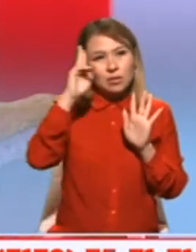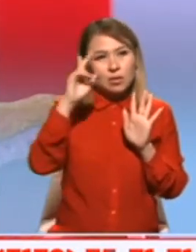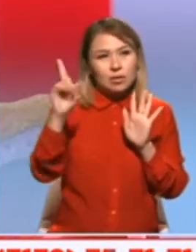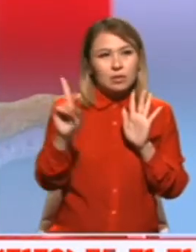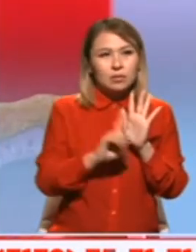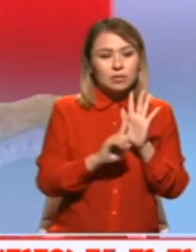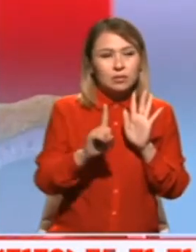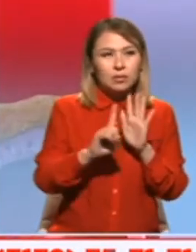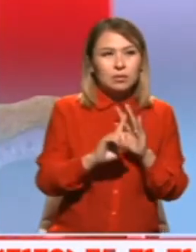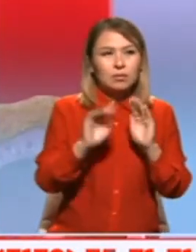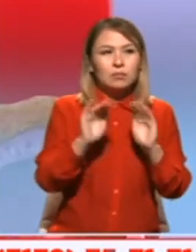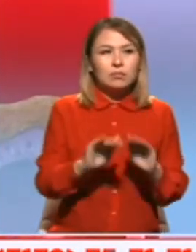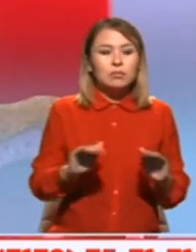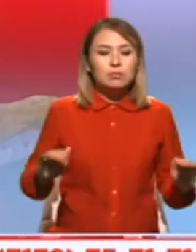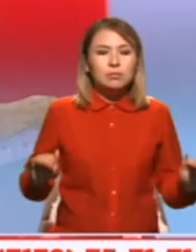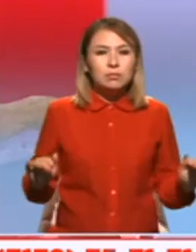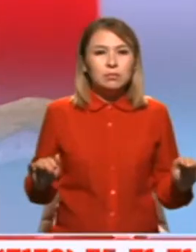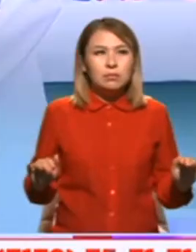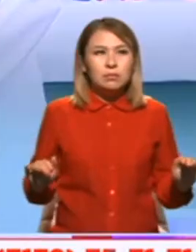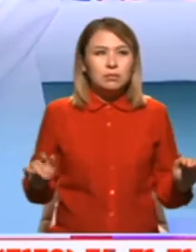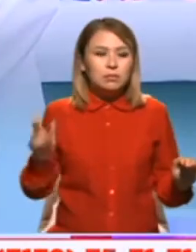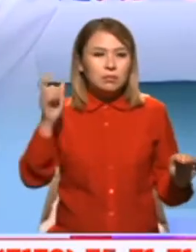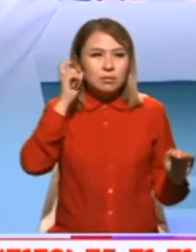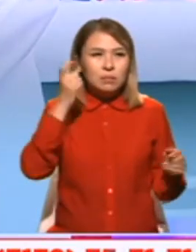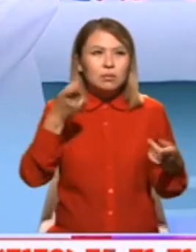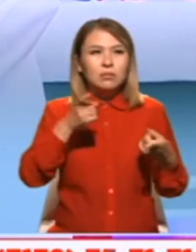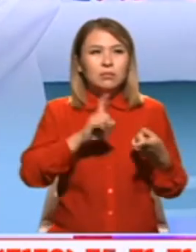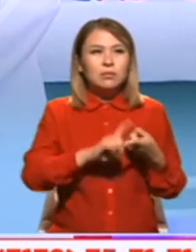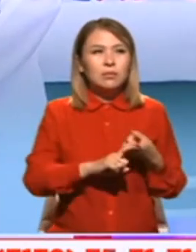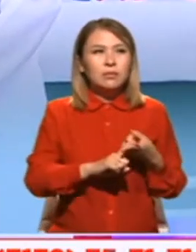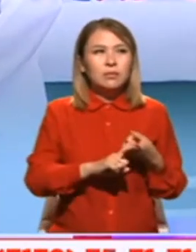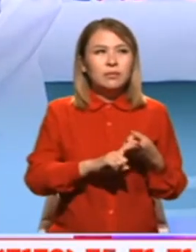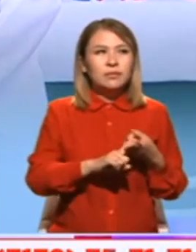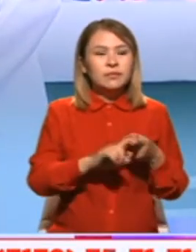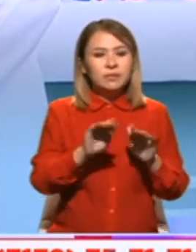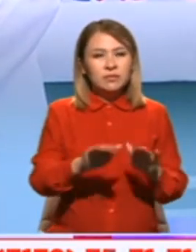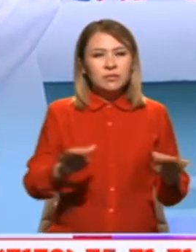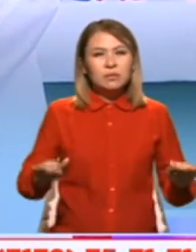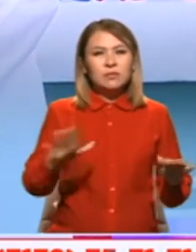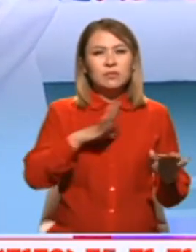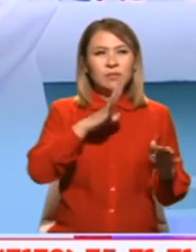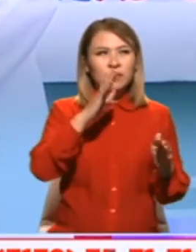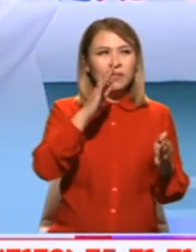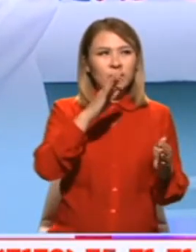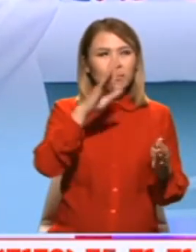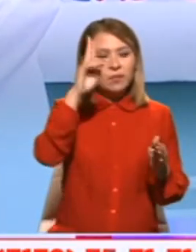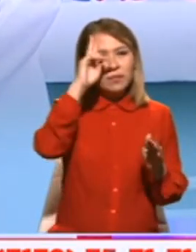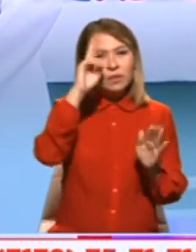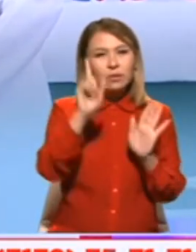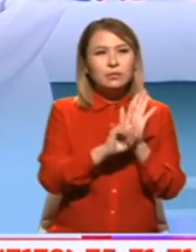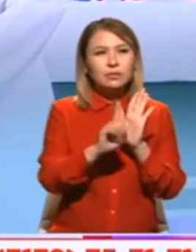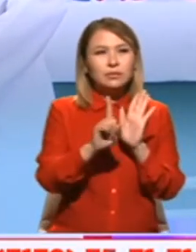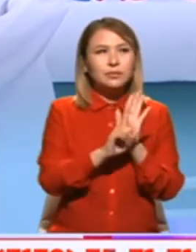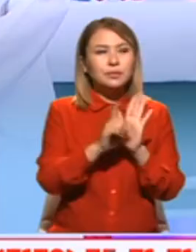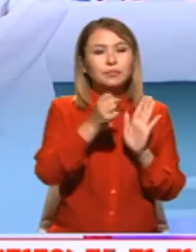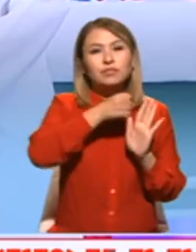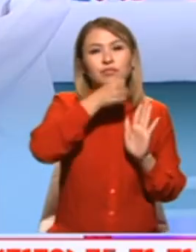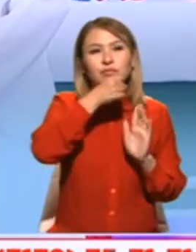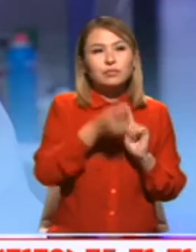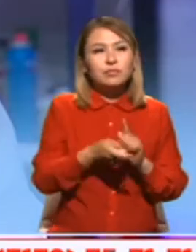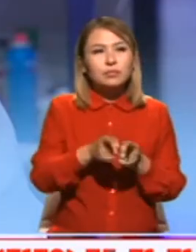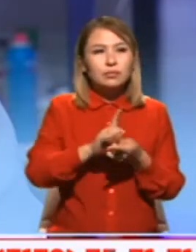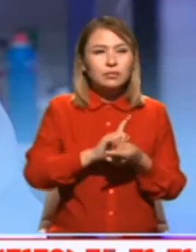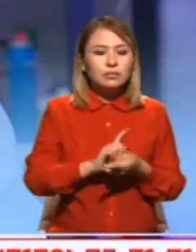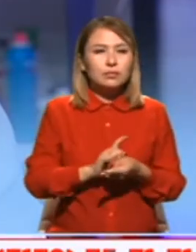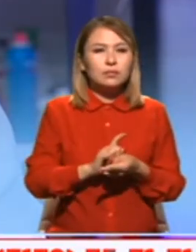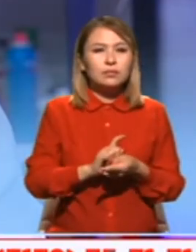Ал балалар? Балалар ол жасына қарай. Енді кішкентай жастағы балалар олар көп рет шығады, есейгенде уже